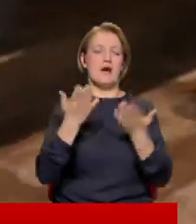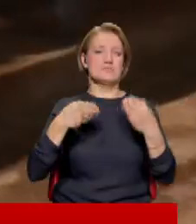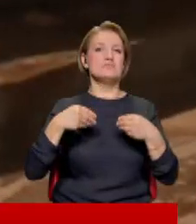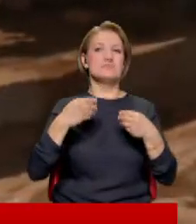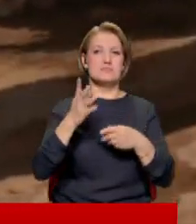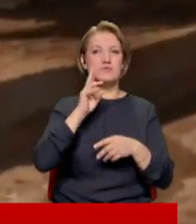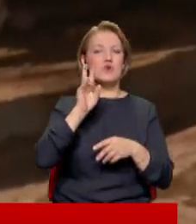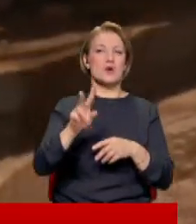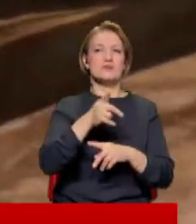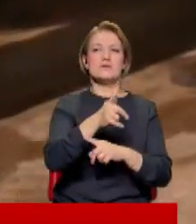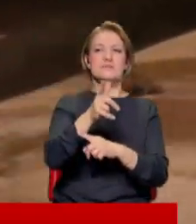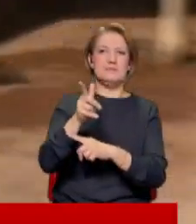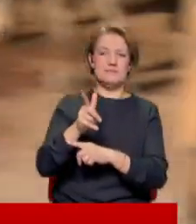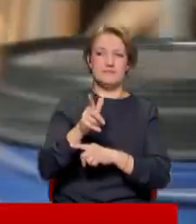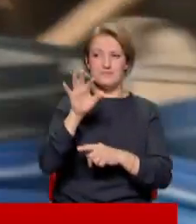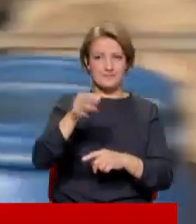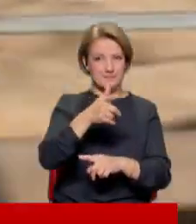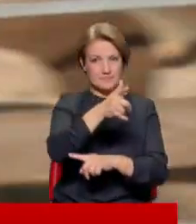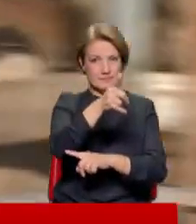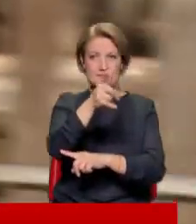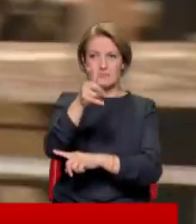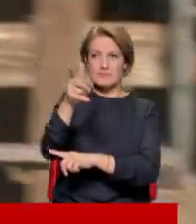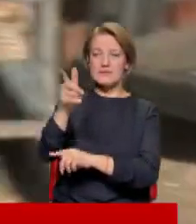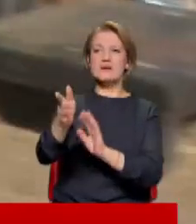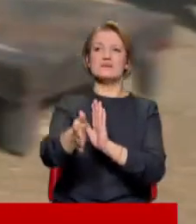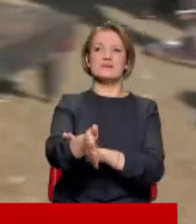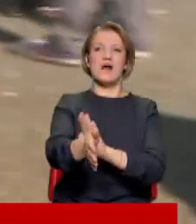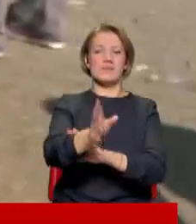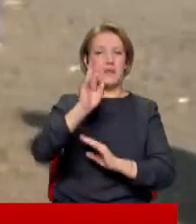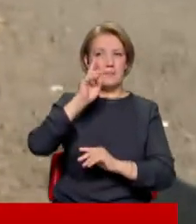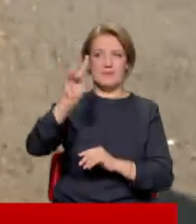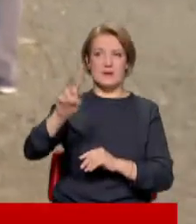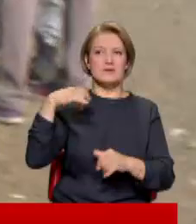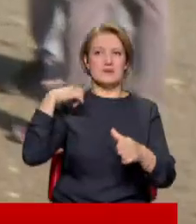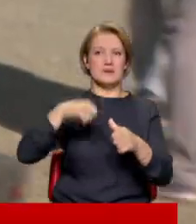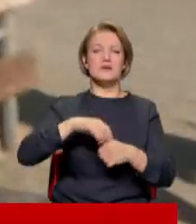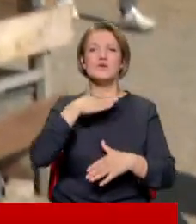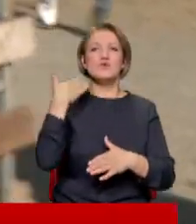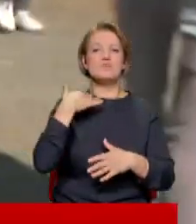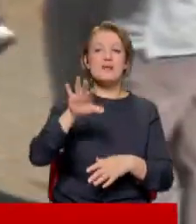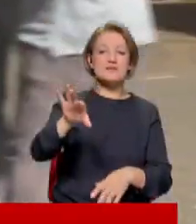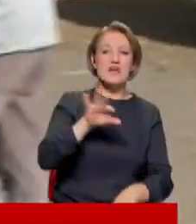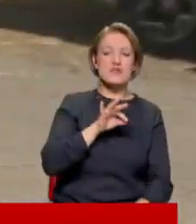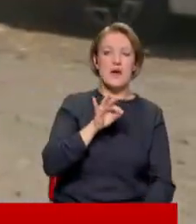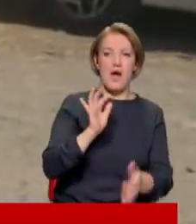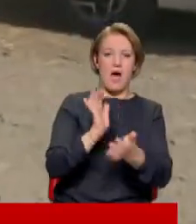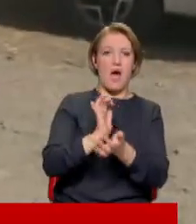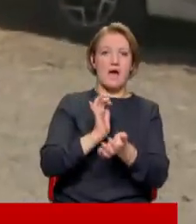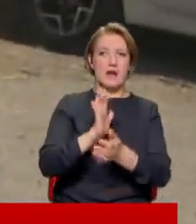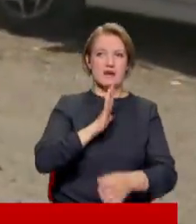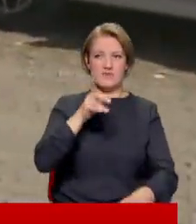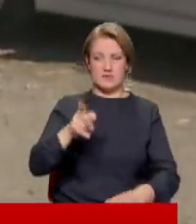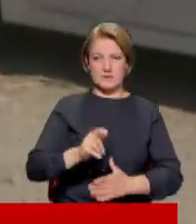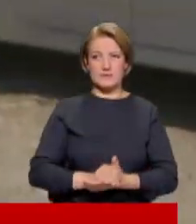hareketli. Şöyle gösterelim. Ferhan size göstersin. Sağ tarafta bakın yine kurbanlık seçen aileler